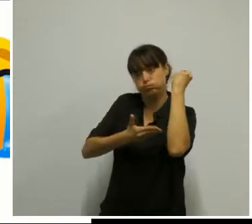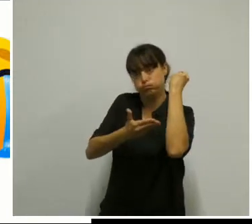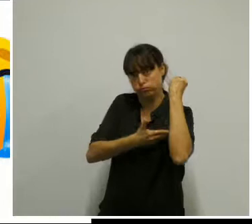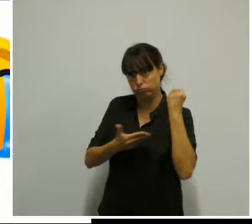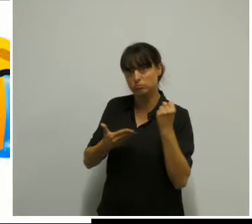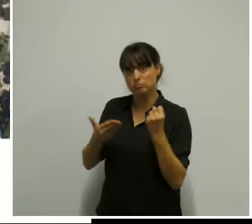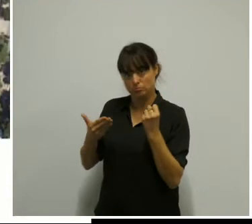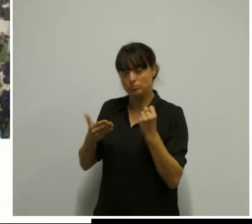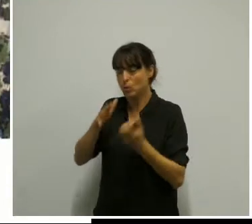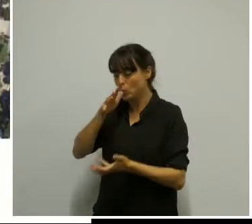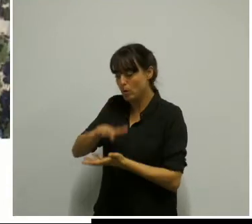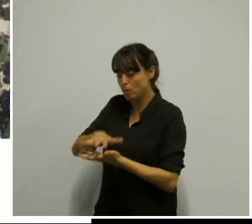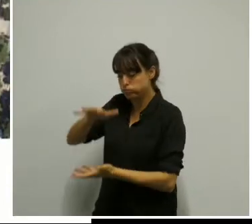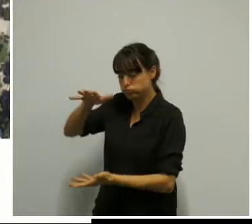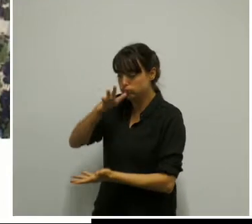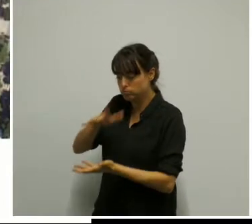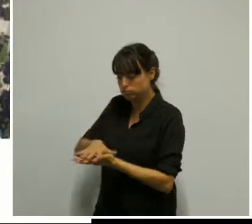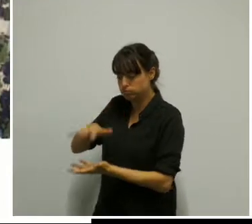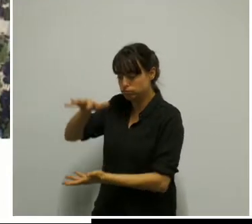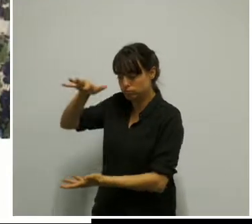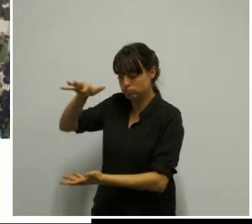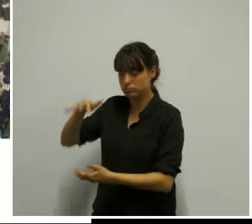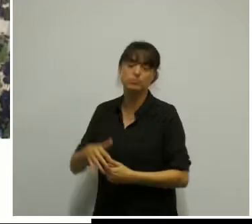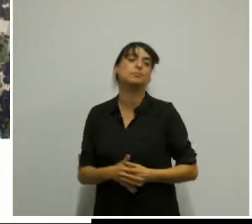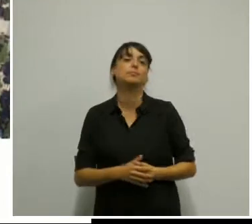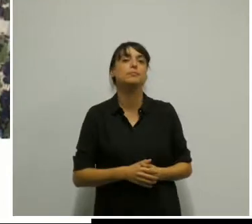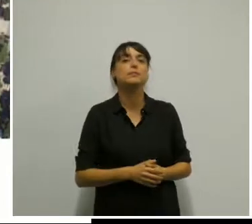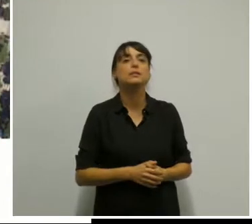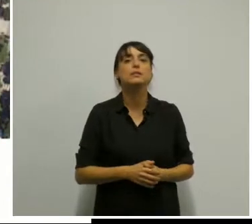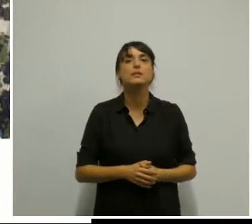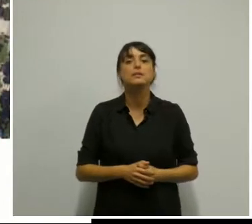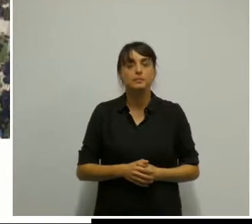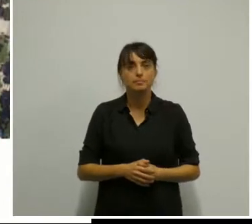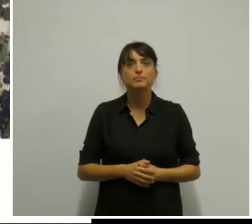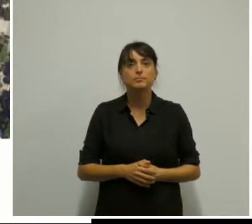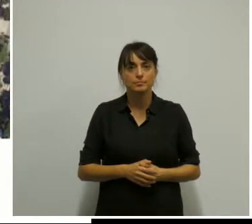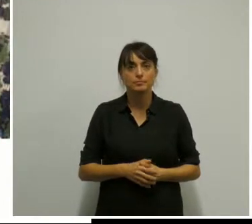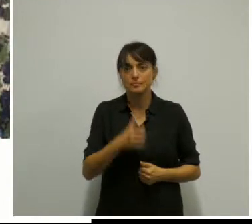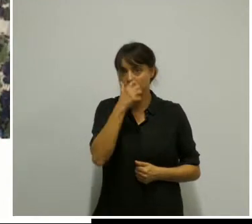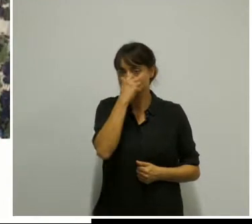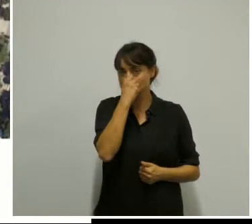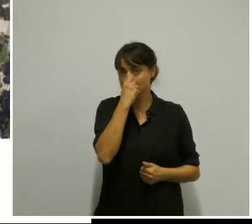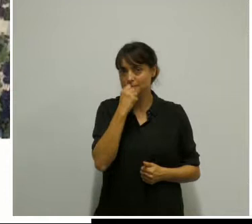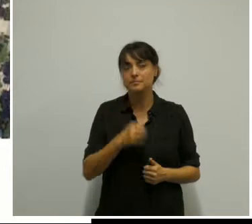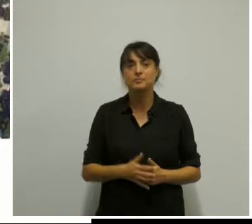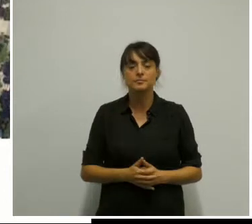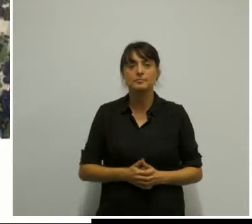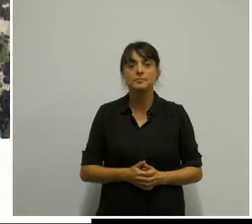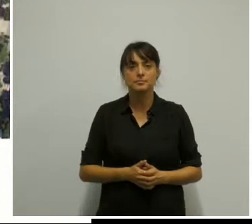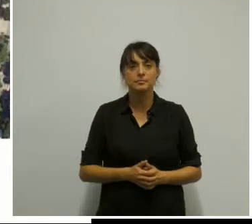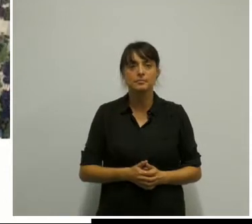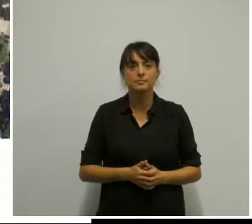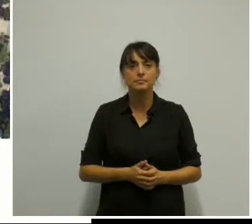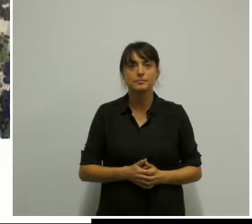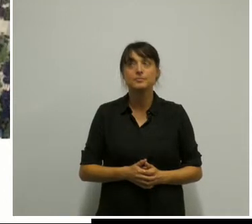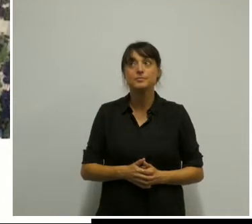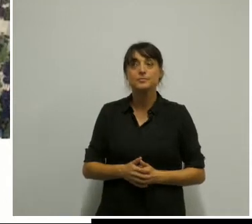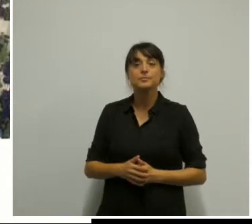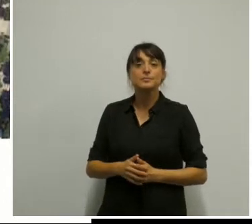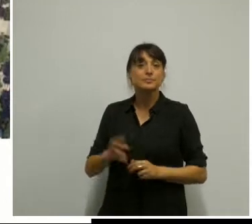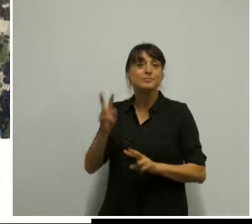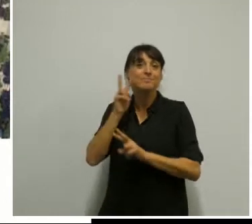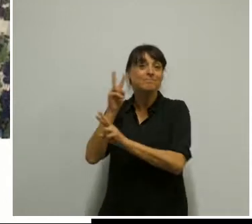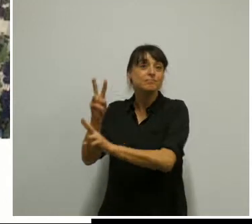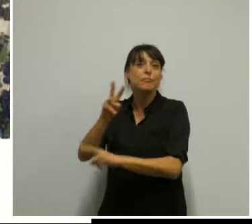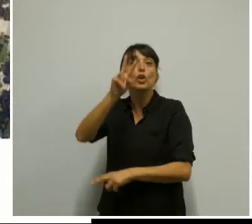i tots els arbres que els van enretirar. I en aquesta foto us podeu veure el 2015 com en aquesta part d'aquí es veu tota